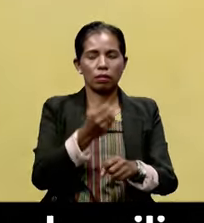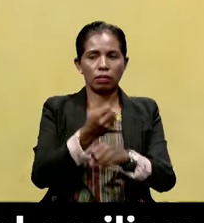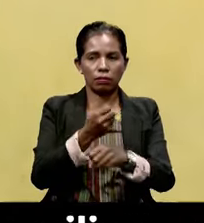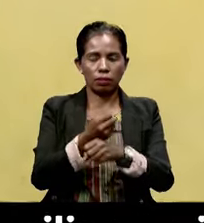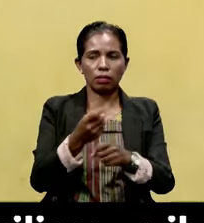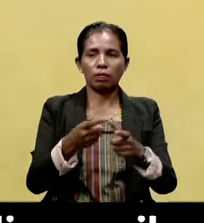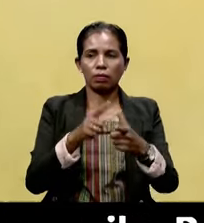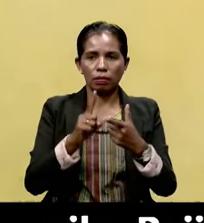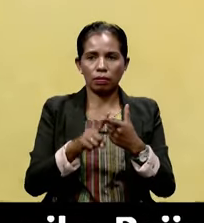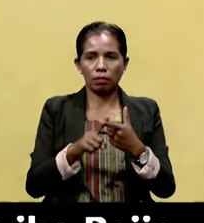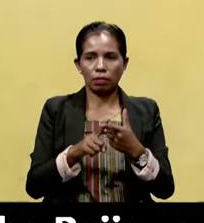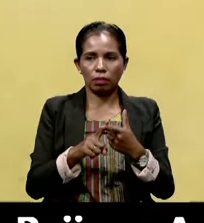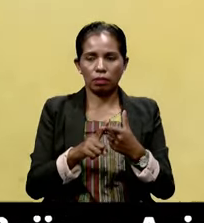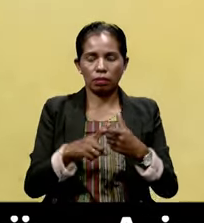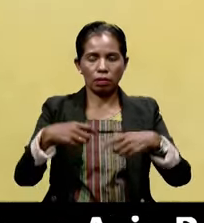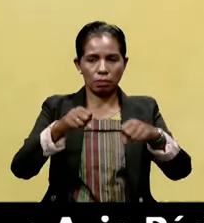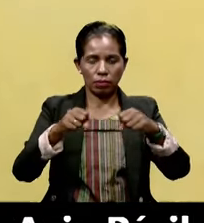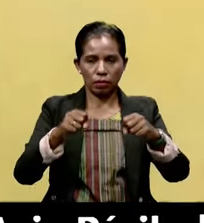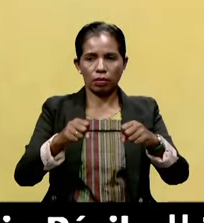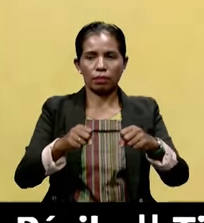Pois motor